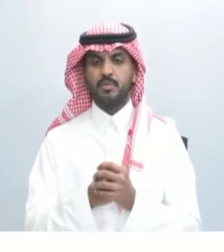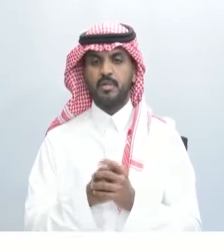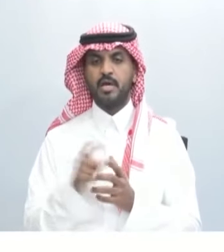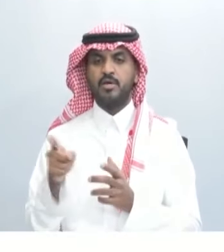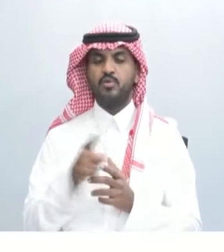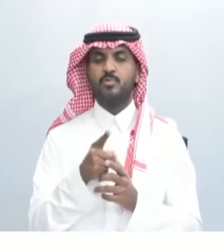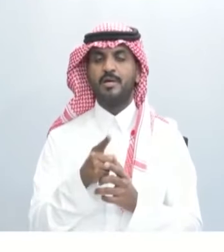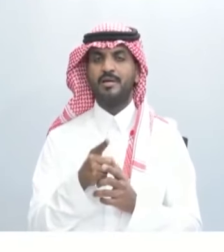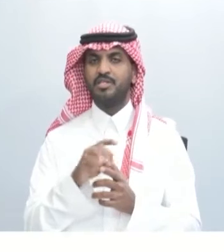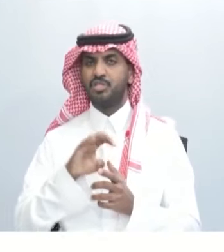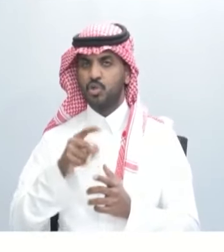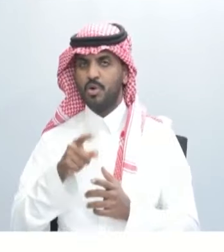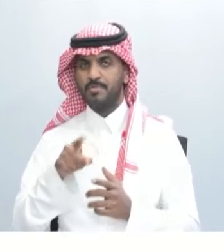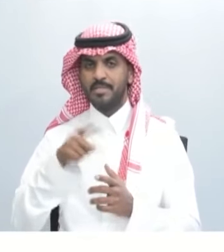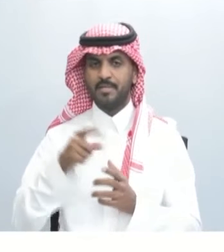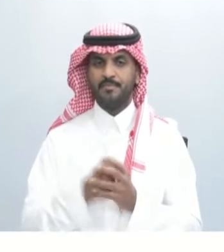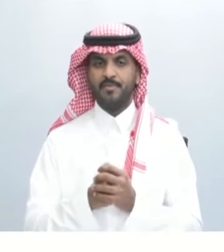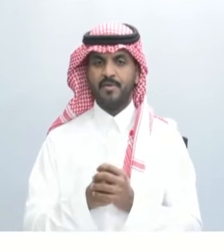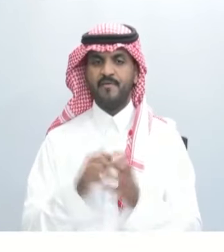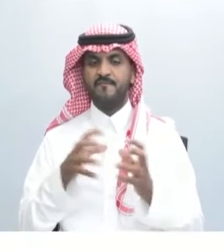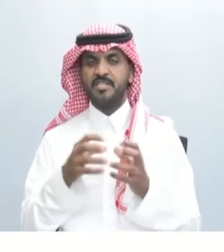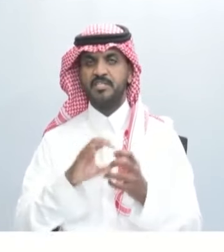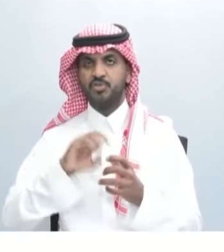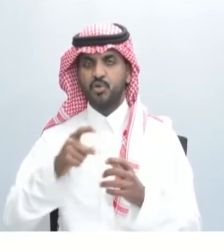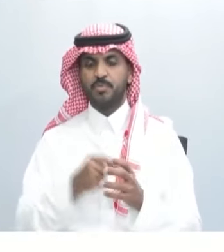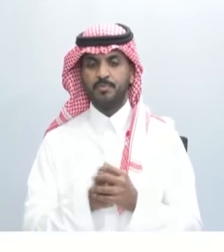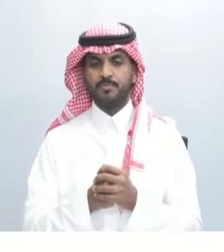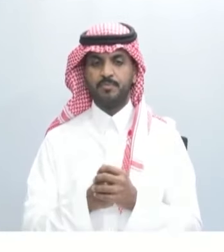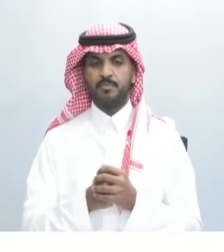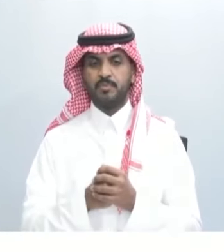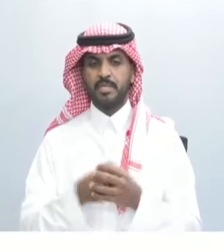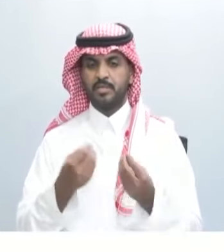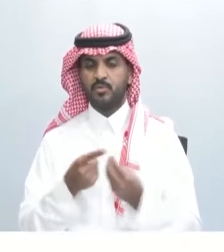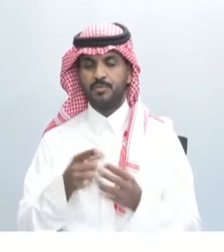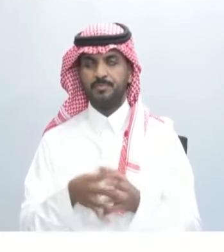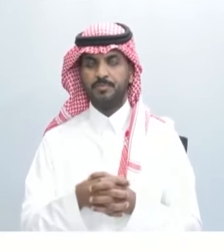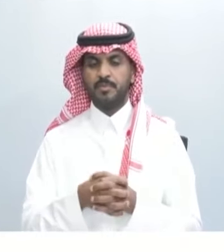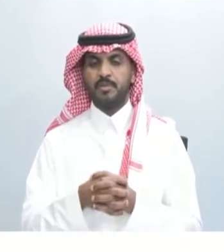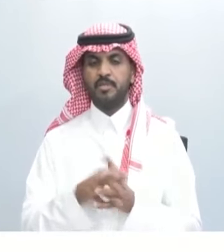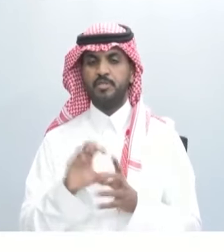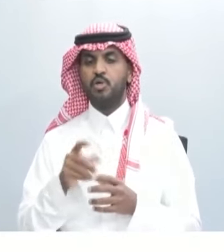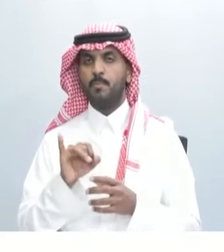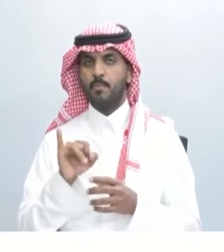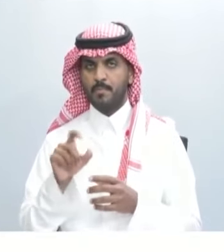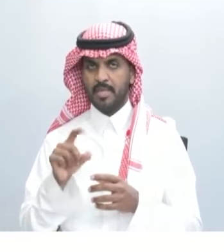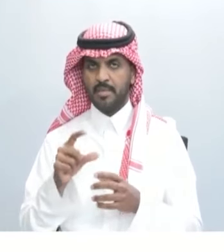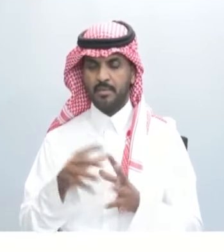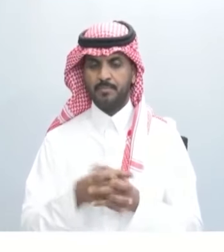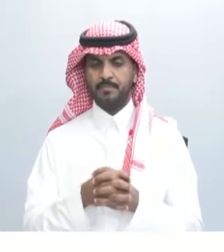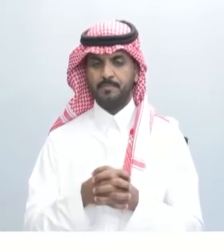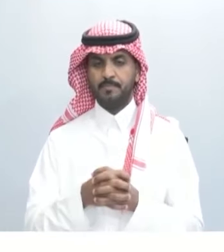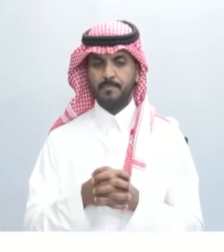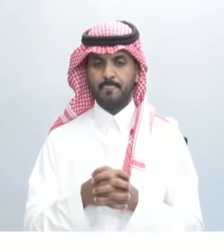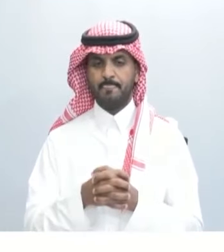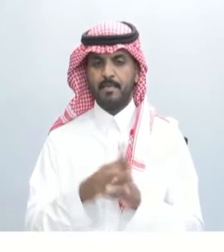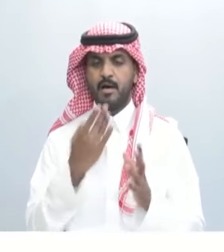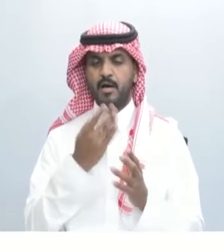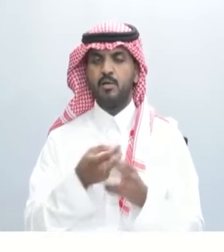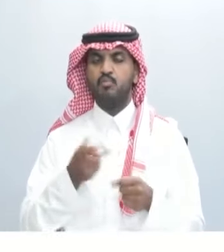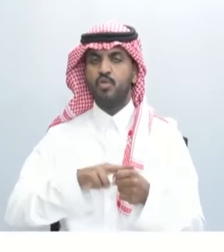فايهما حصل على الاجابه الصحيحه فسر اجابتك ولدينا هنا اجابه محمد بارك الله فيكم قال